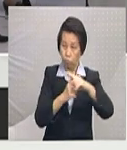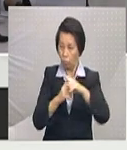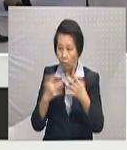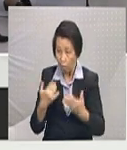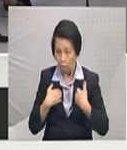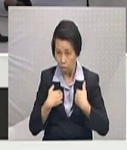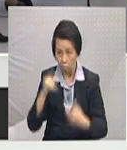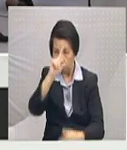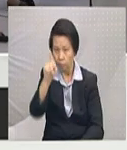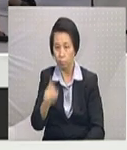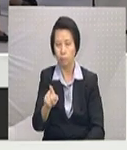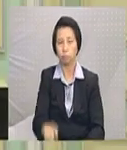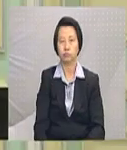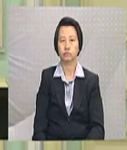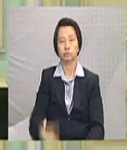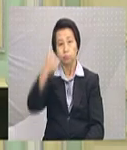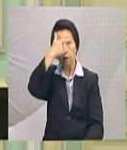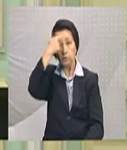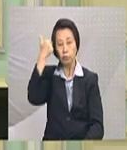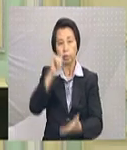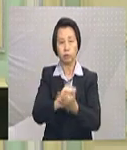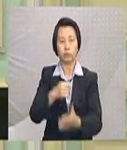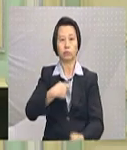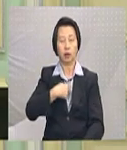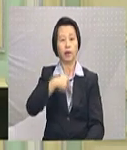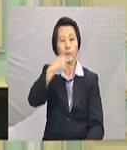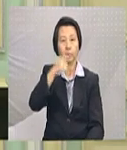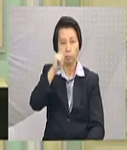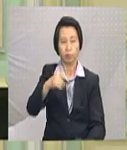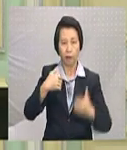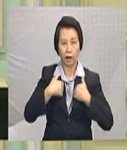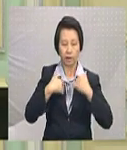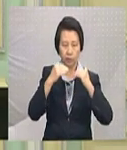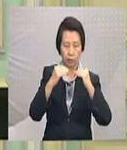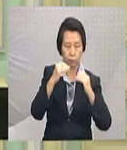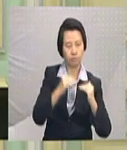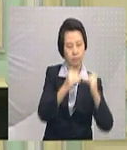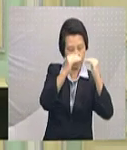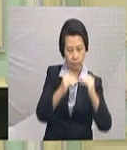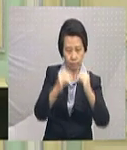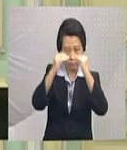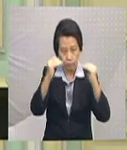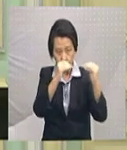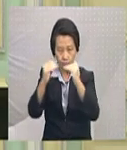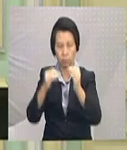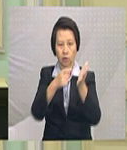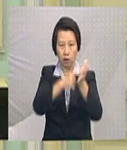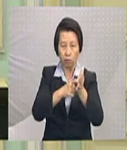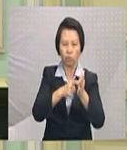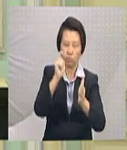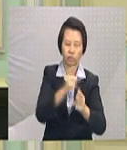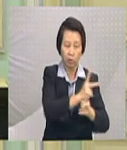Sebab itu saya katakan tadi bahawa perlu ada imbangan Di antara keperluan untuk